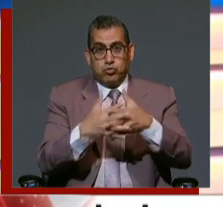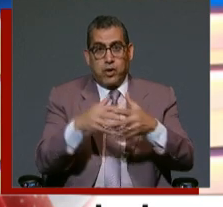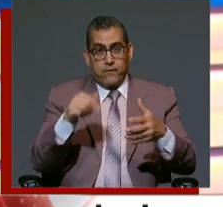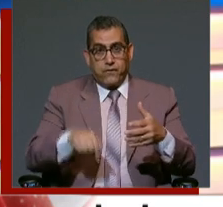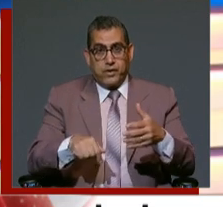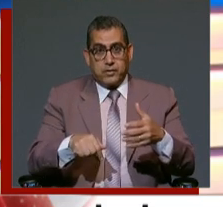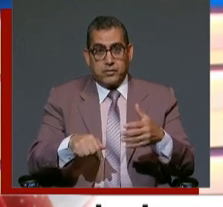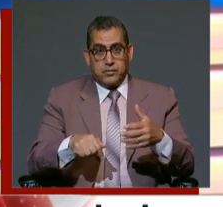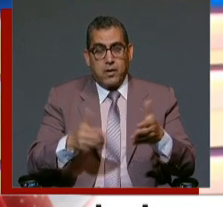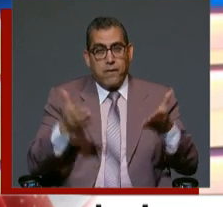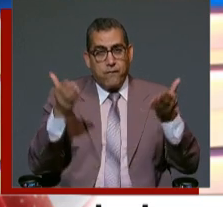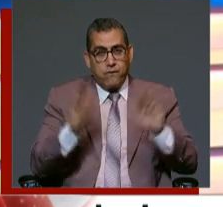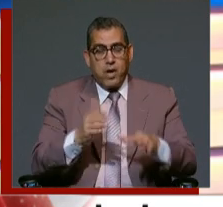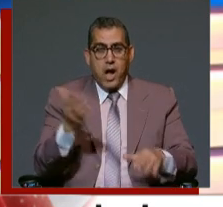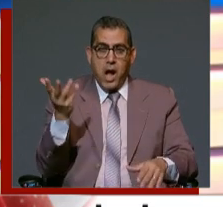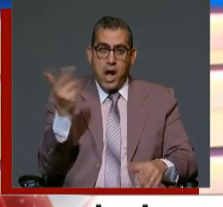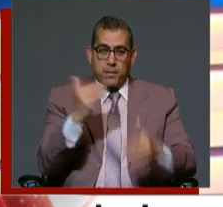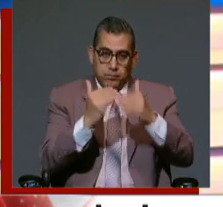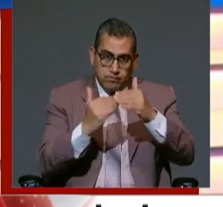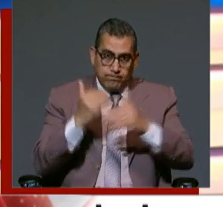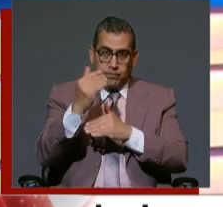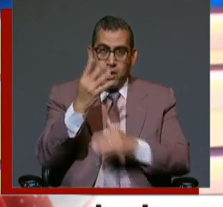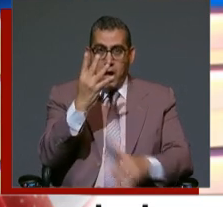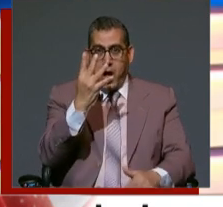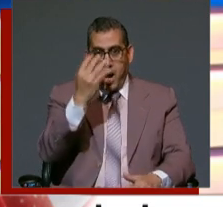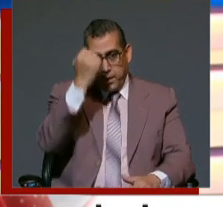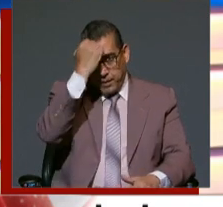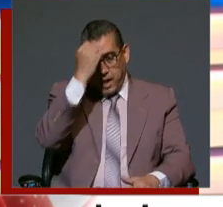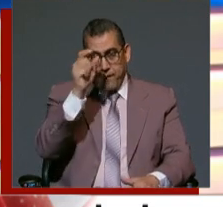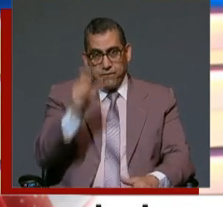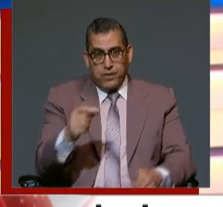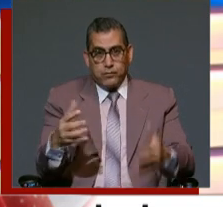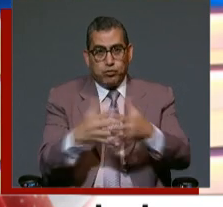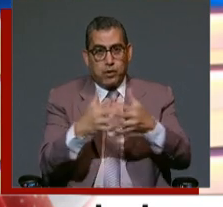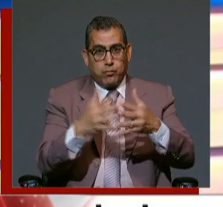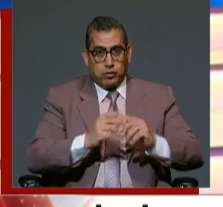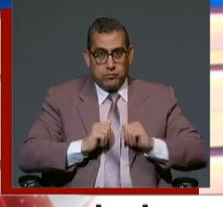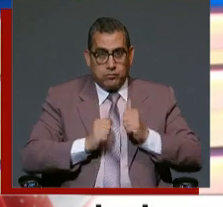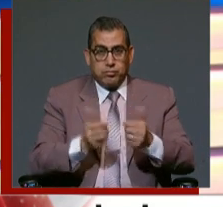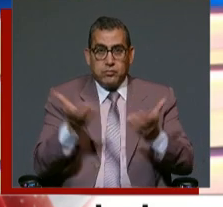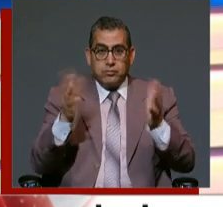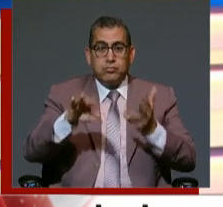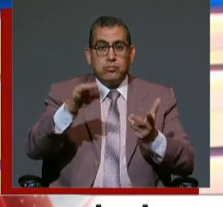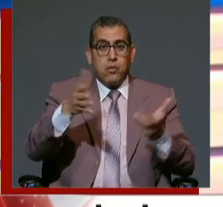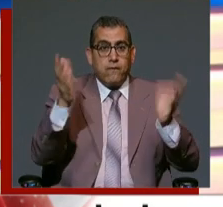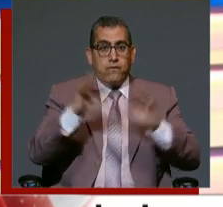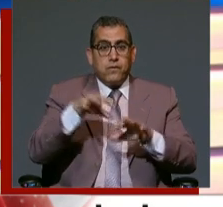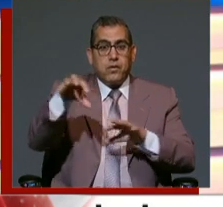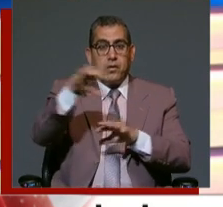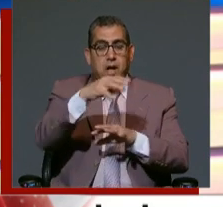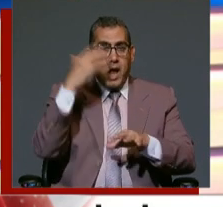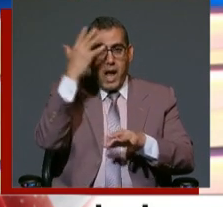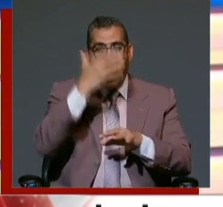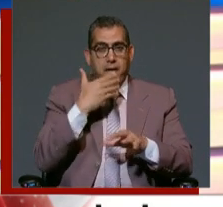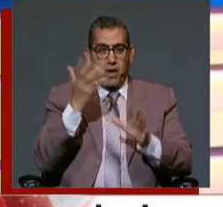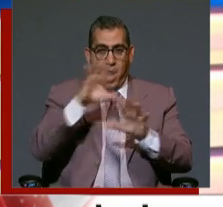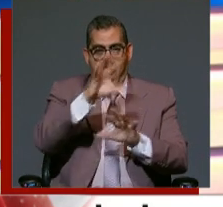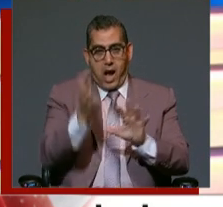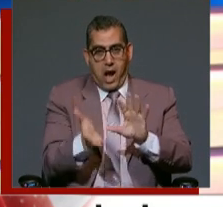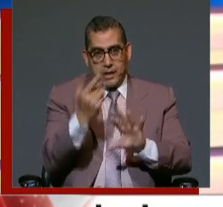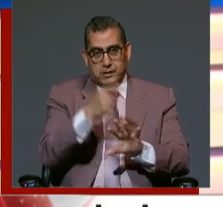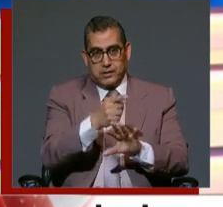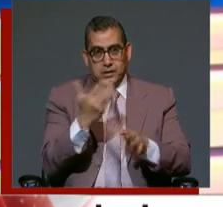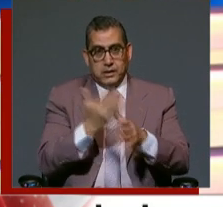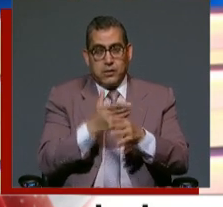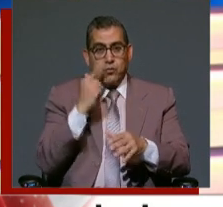ما يزيد أو يصل إلى 4000 مشارك من معظمهم من دول القارة الإفريقية إضافة إلى